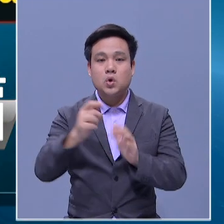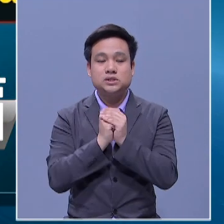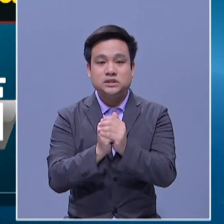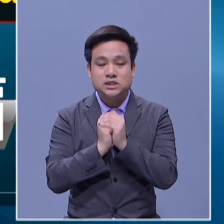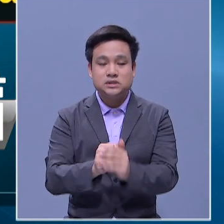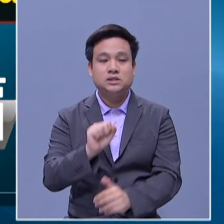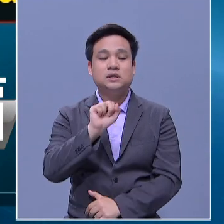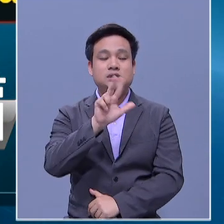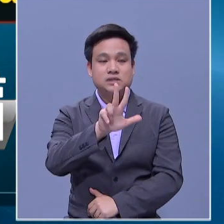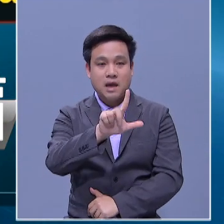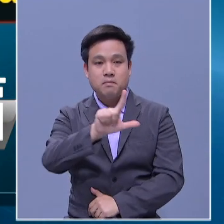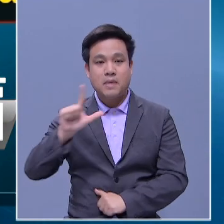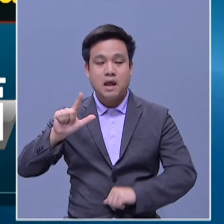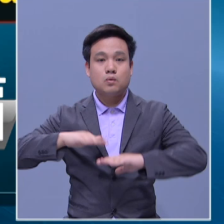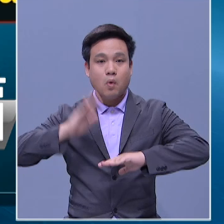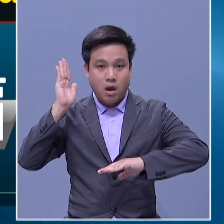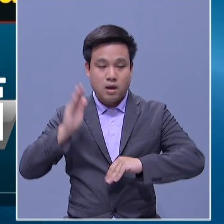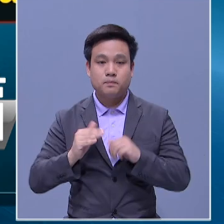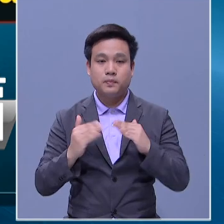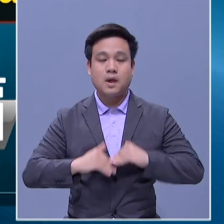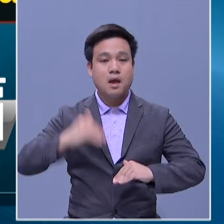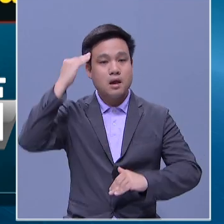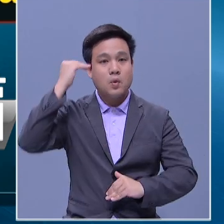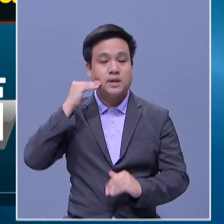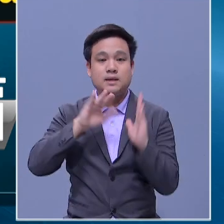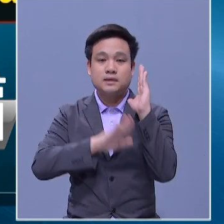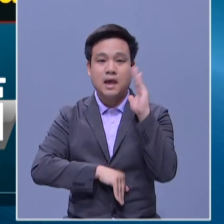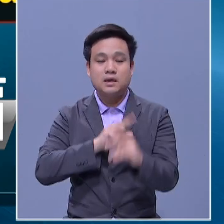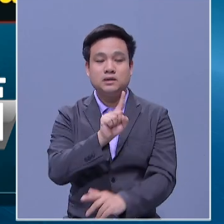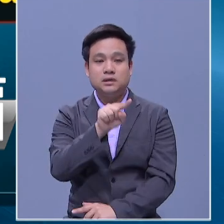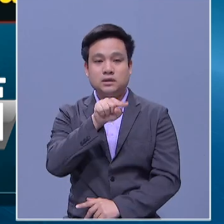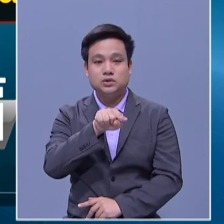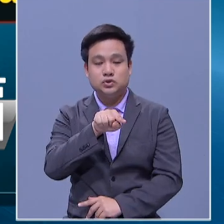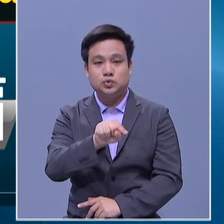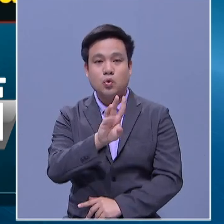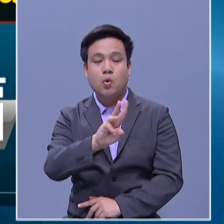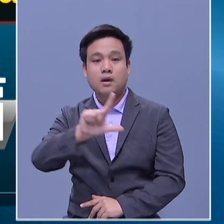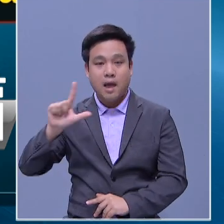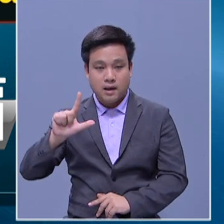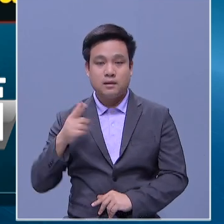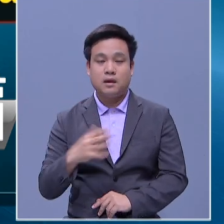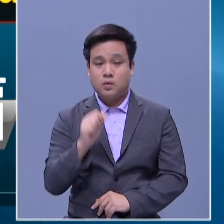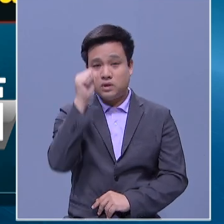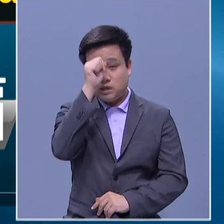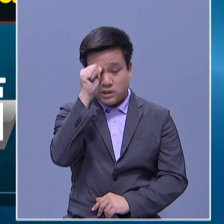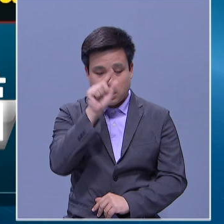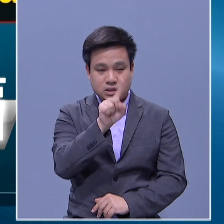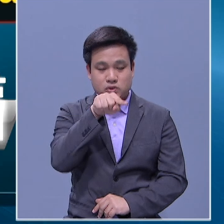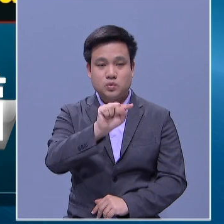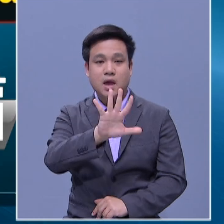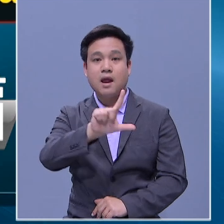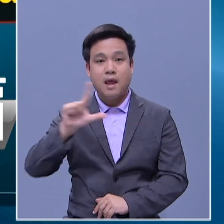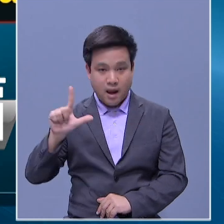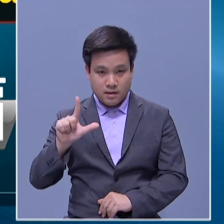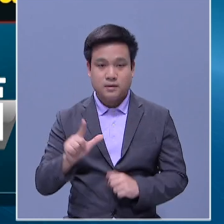4แสน18,000กว่าคนเกาหลีใต้นะคะ1ล้าน6แสน16,000กว่าคนอินเดียค่ะ1ล้าน5แ